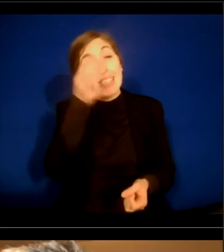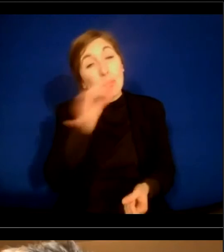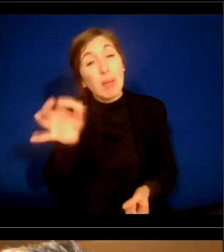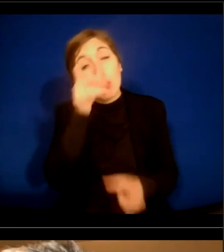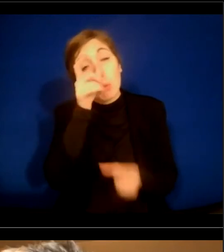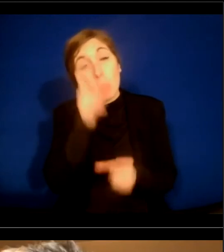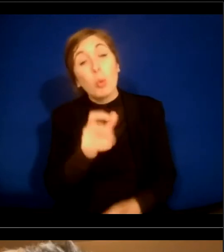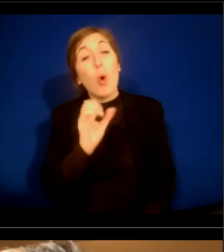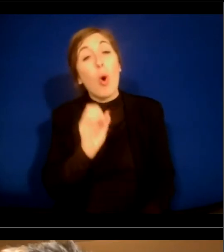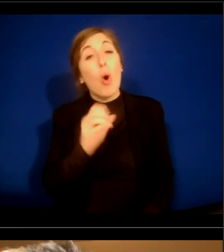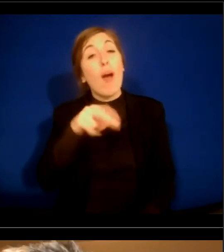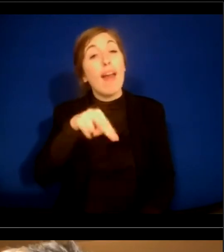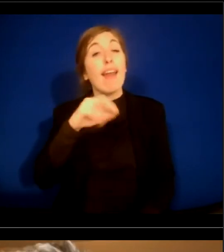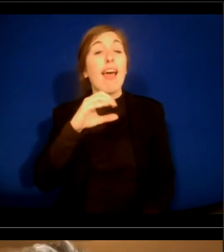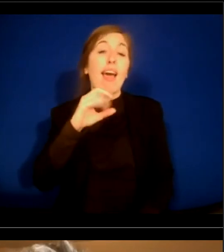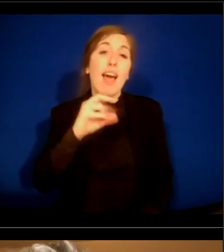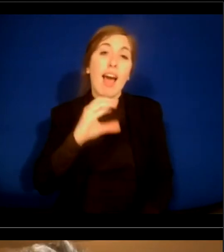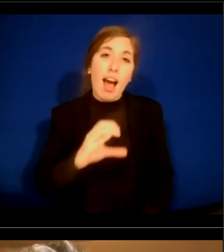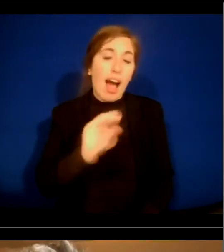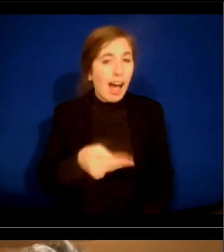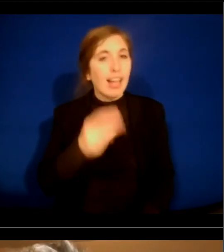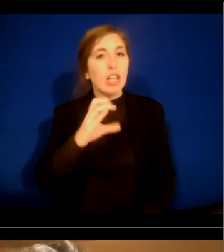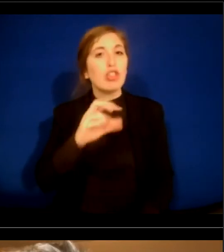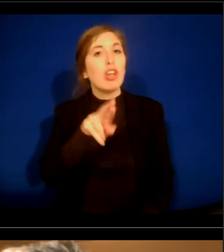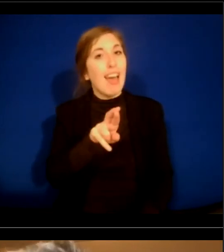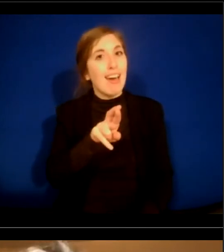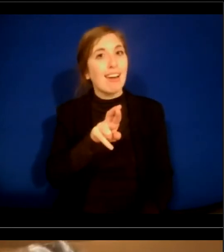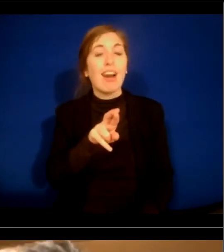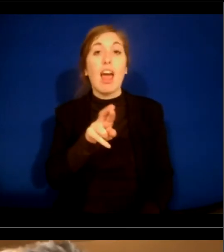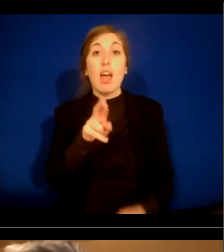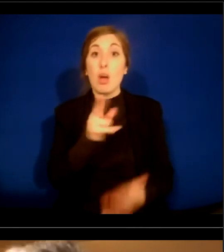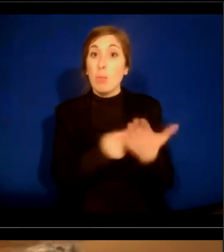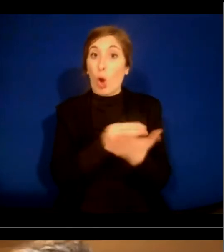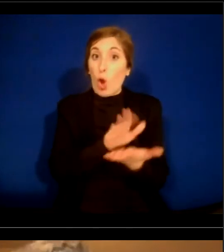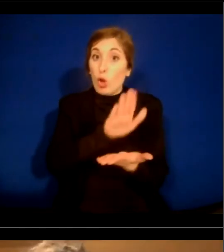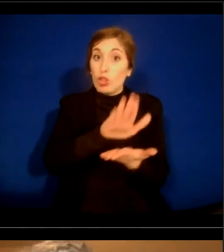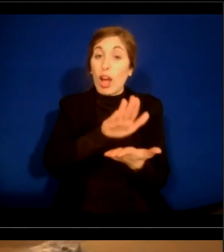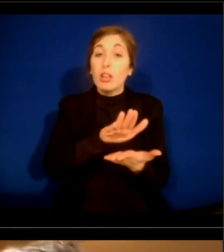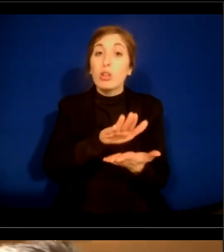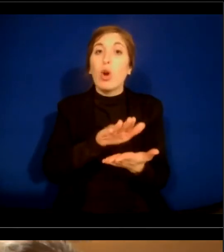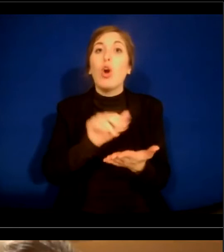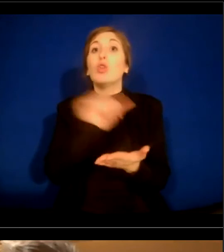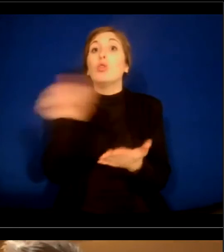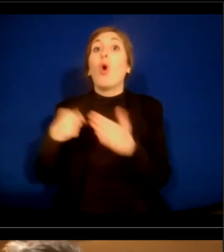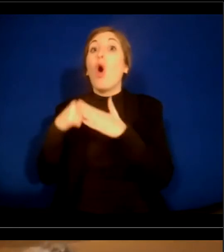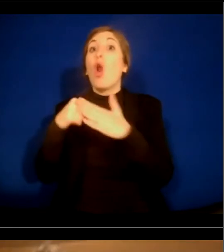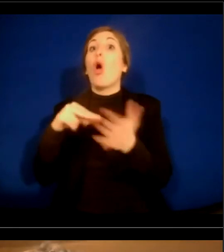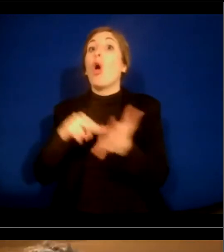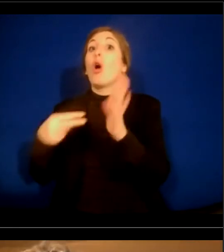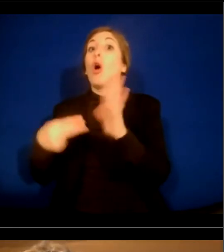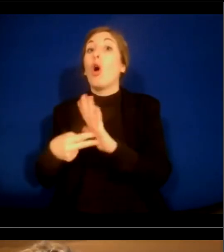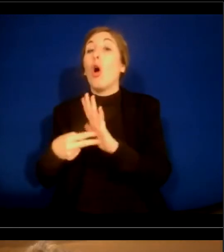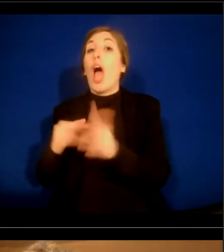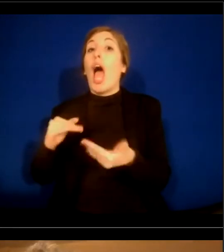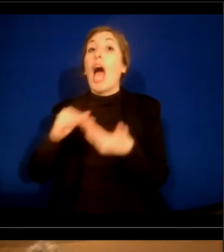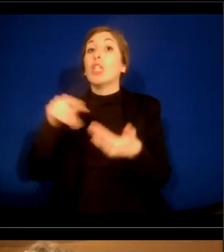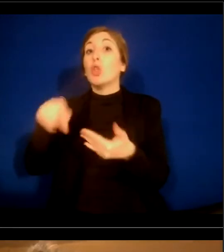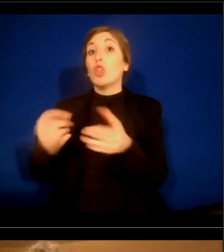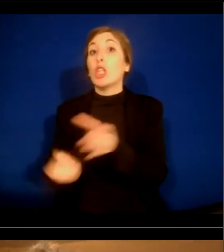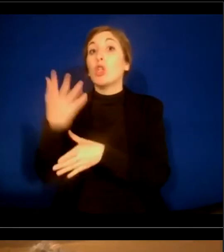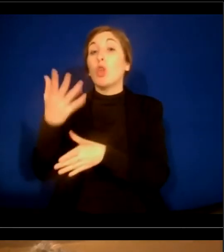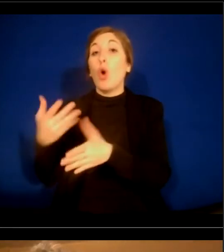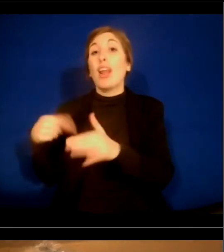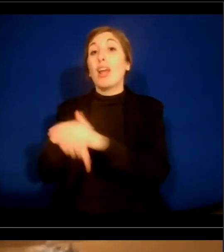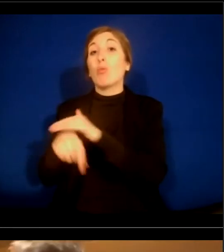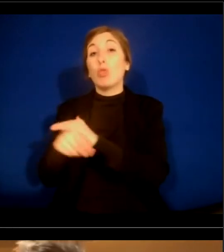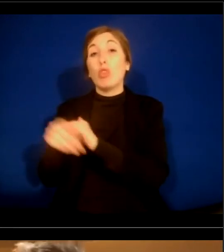immagino, dall'ordine, dalle associazioni che si occupano di emergenza, ma anche poi come dire, dai colleghi, no? Che hanno